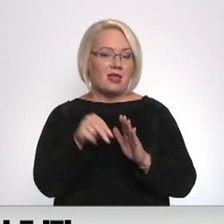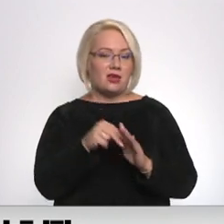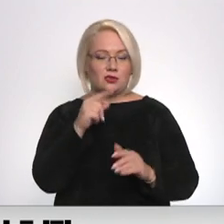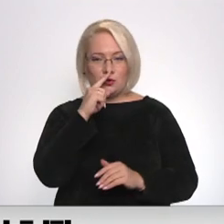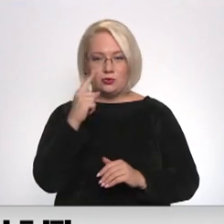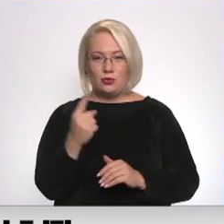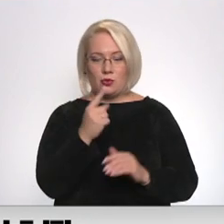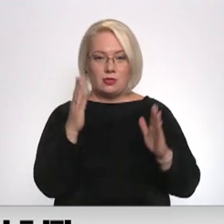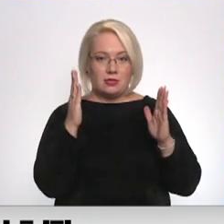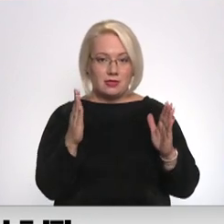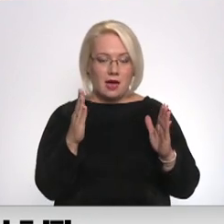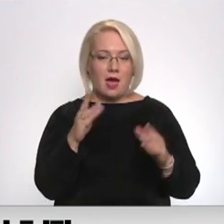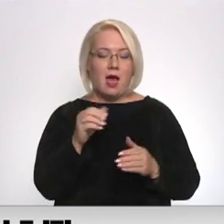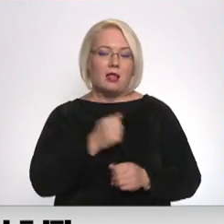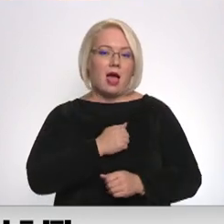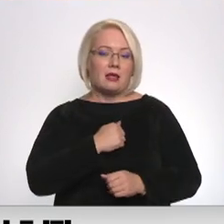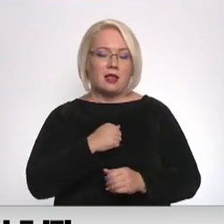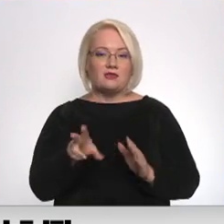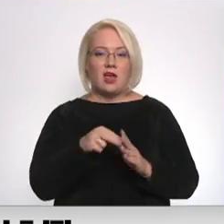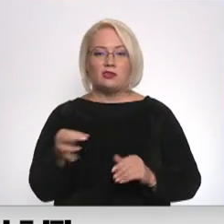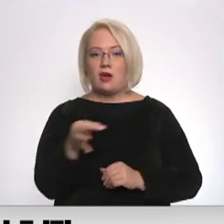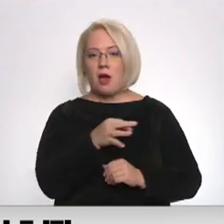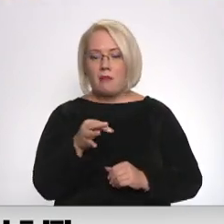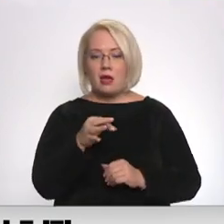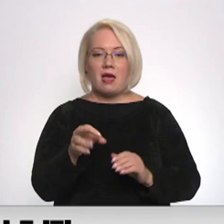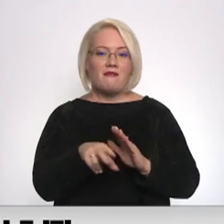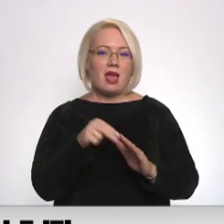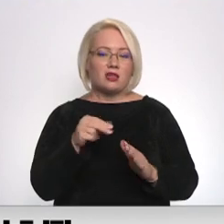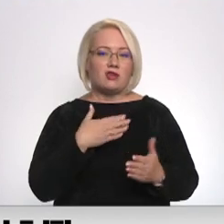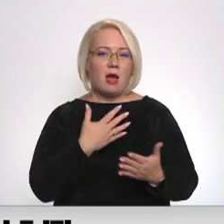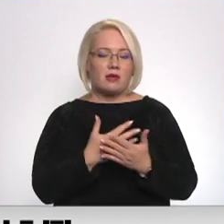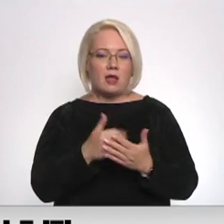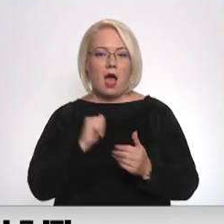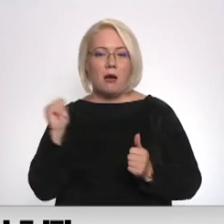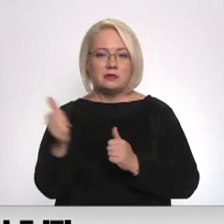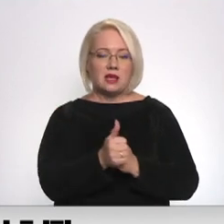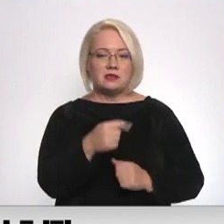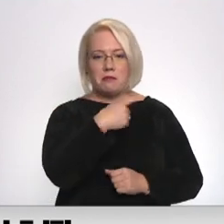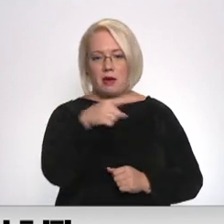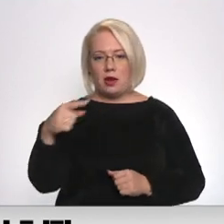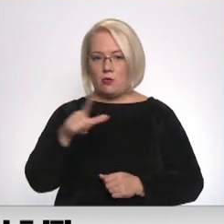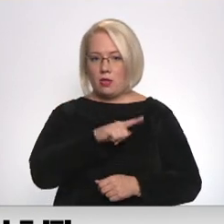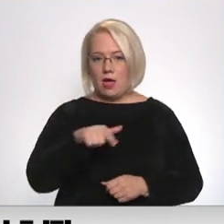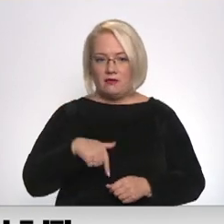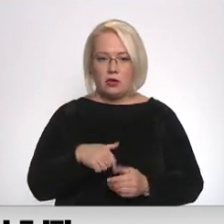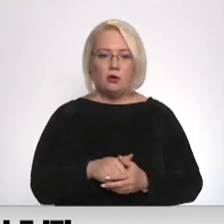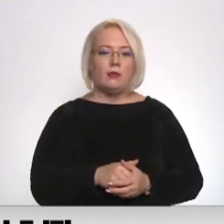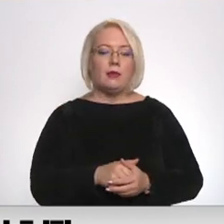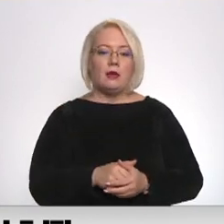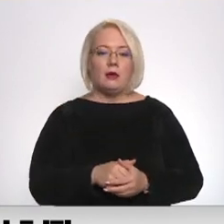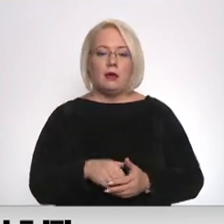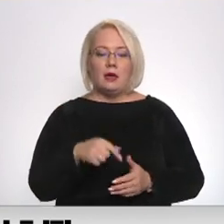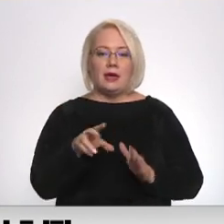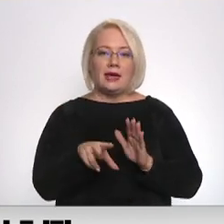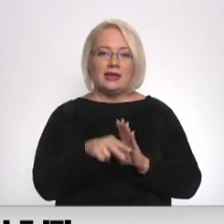stundā Latgales vēlēšana apgabals vēlēšanu aktivitātē apsteidza pārējo Latviju. Izvēlēties vajag par